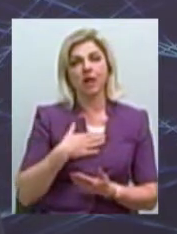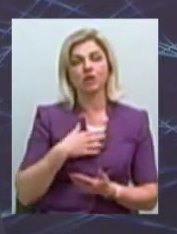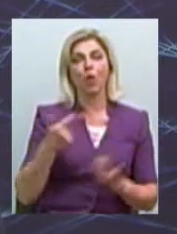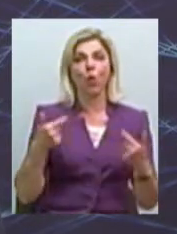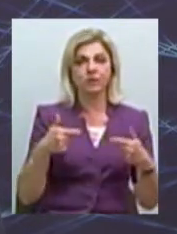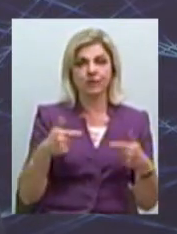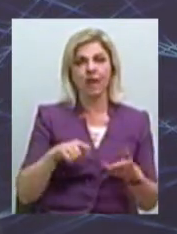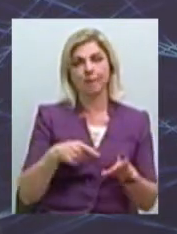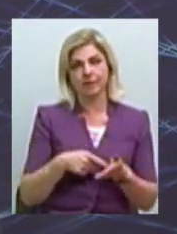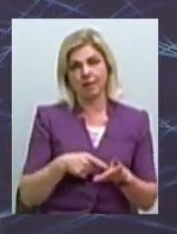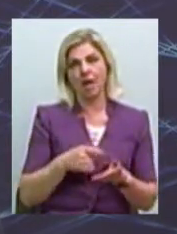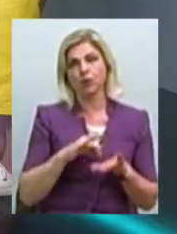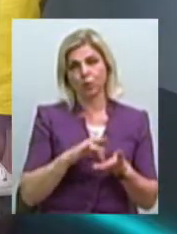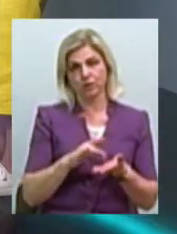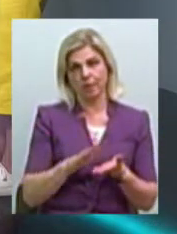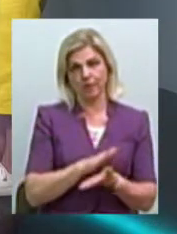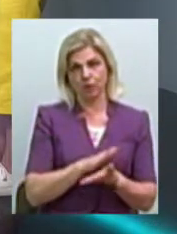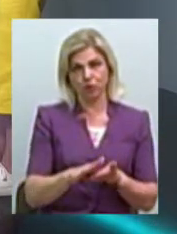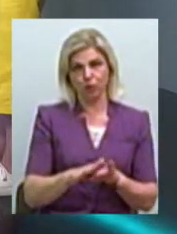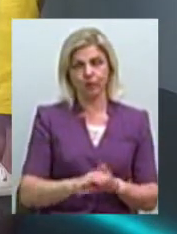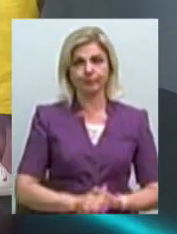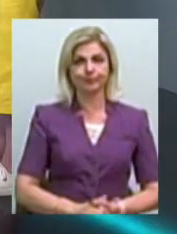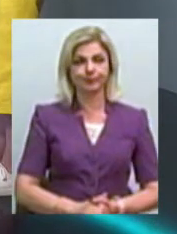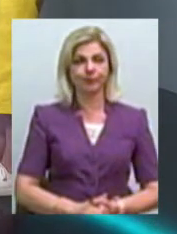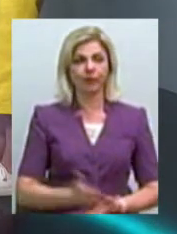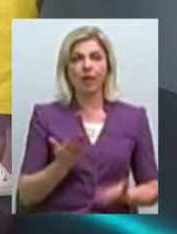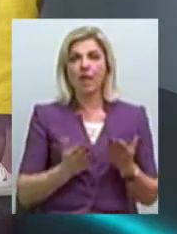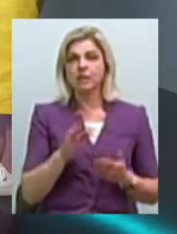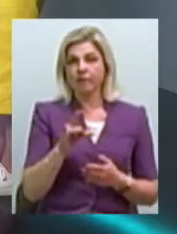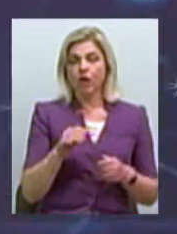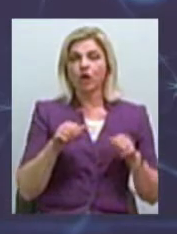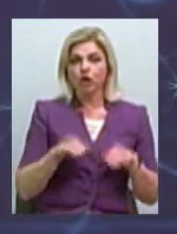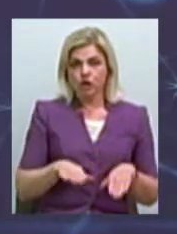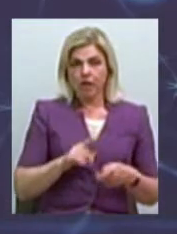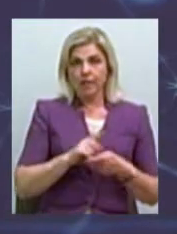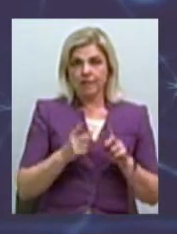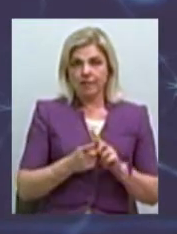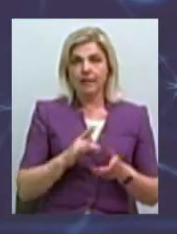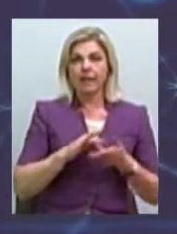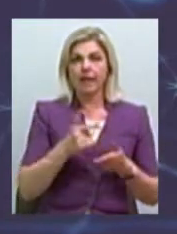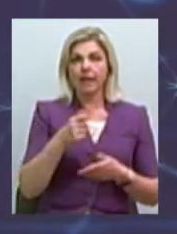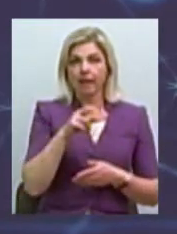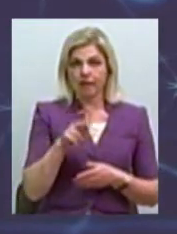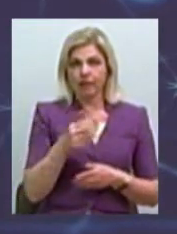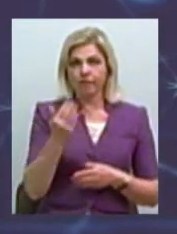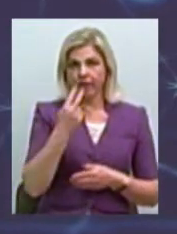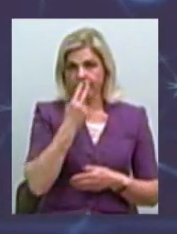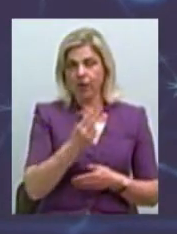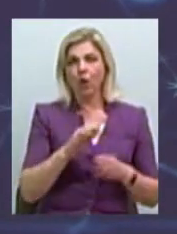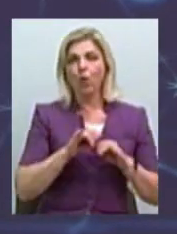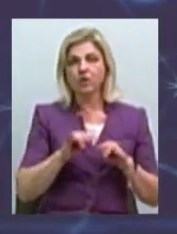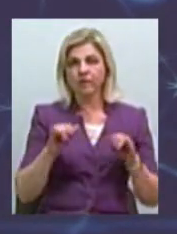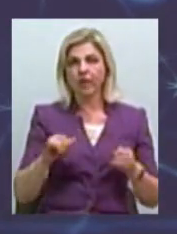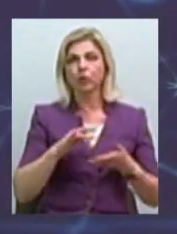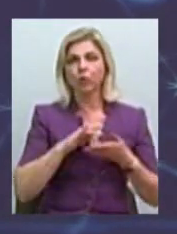гостей безкоштовно. Дар'я, якщо ви вирішили стати гідом, значить ви бачите розвиток туризму саме